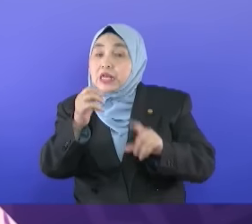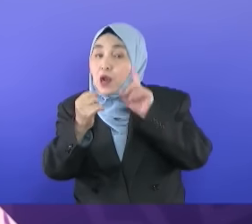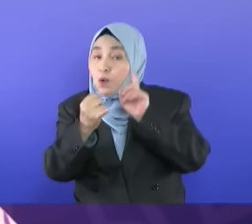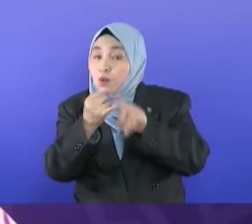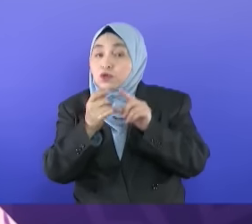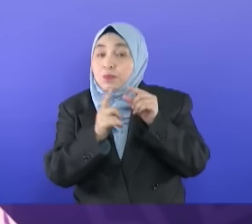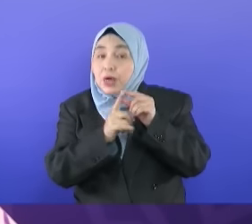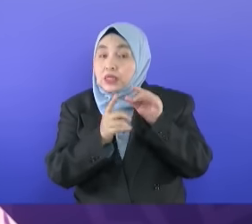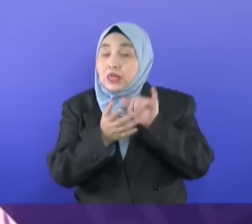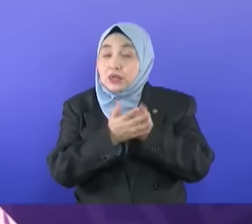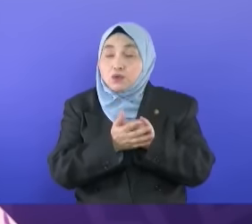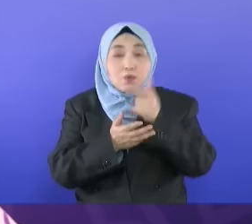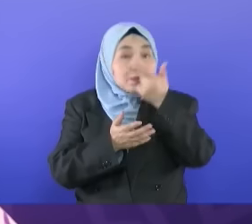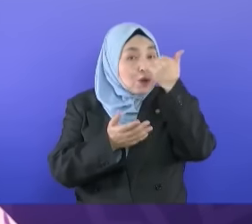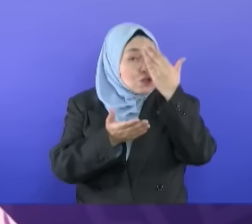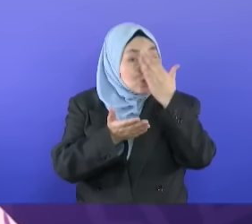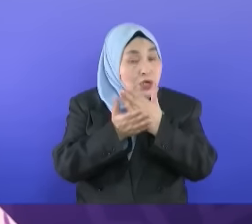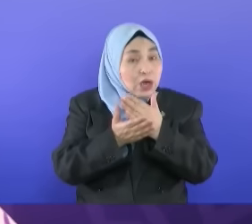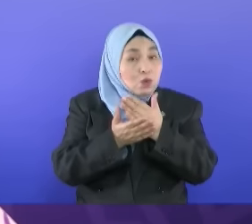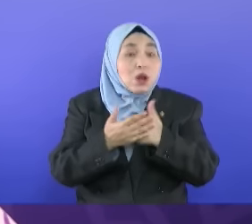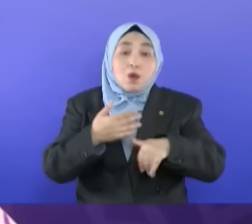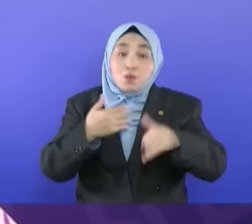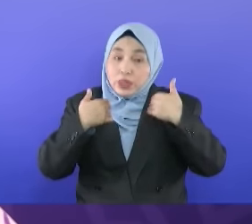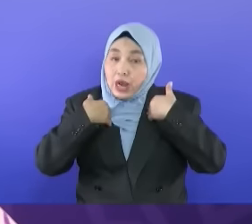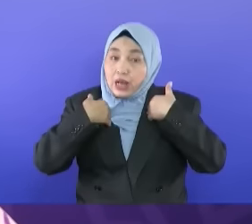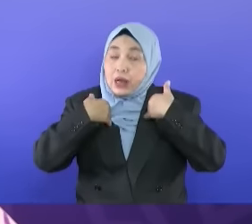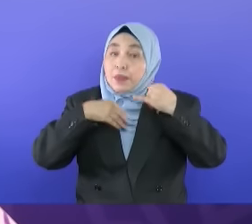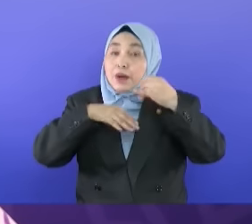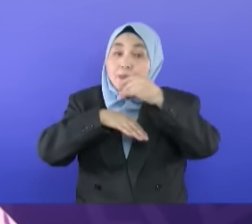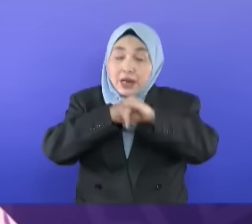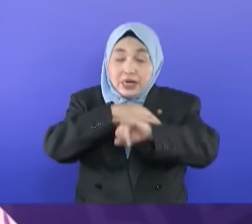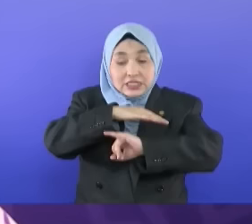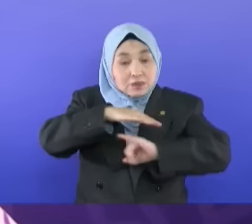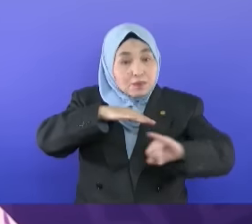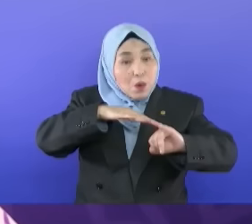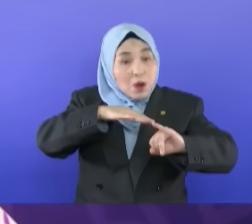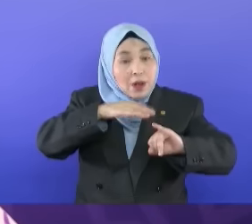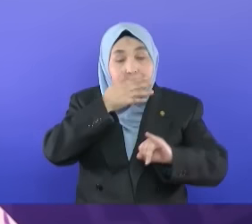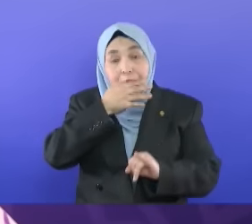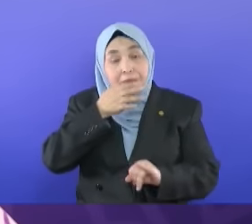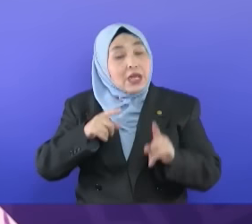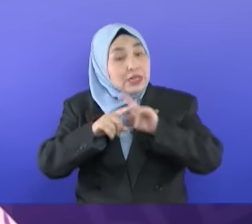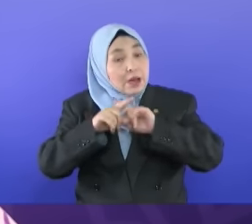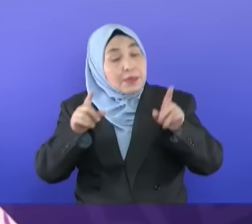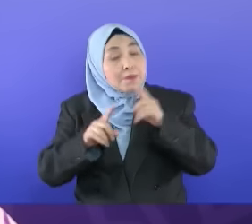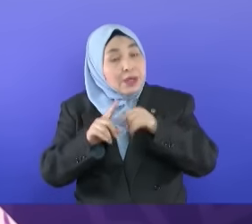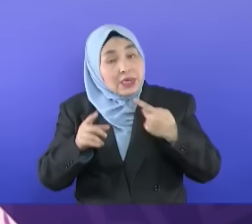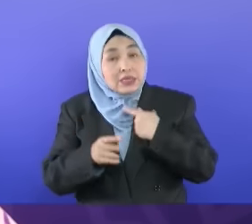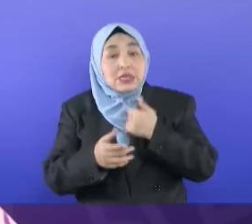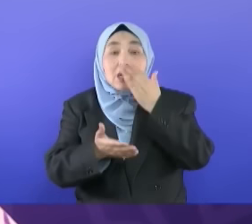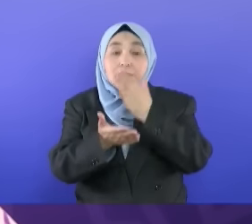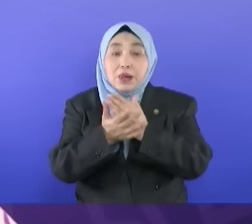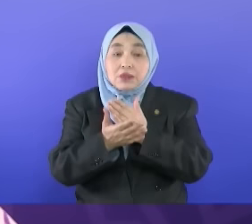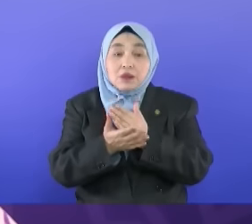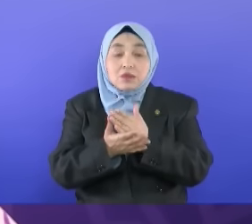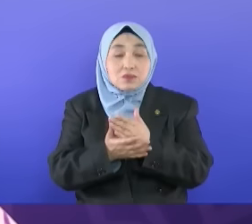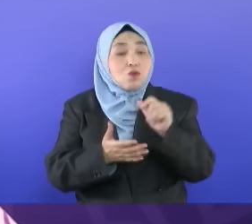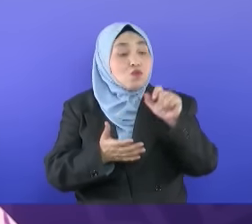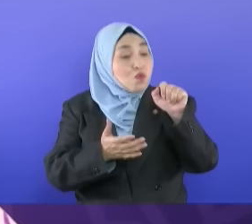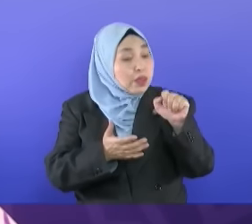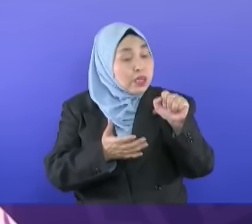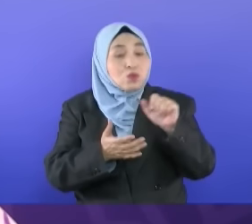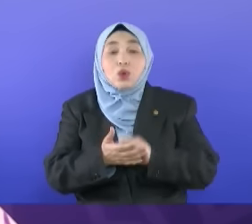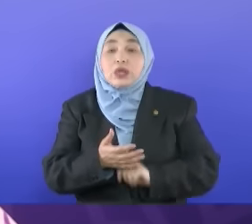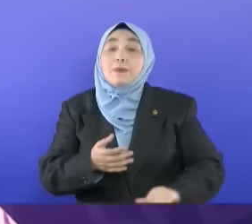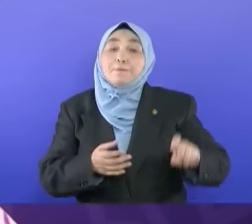perkataan itu karena wakaf Walaupun dia berbaris kalau kayak gini dia baris di bawah Tetapi bila kita dimatikan